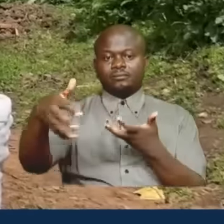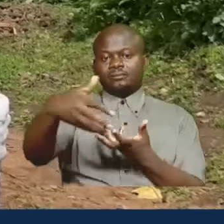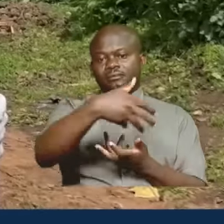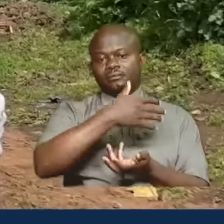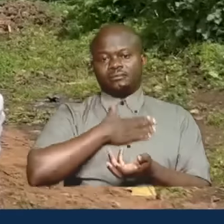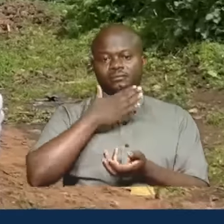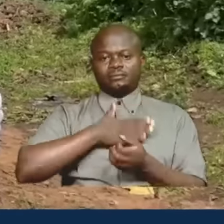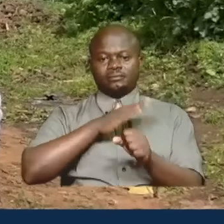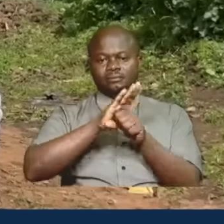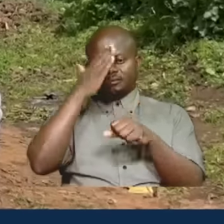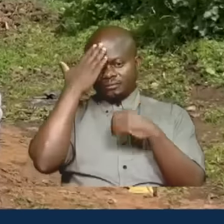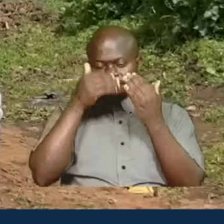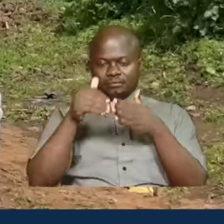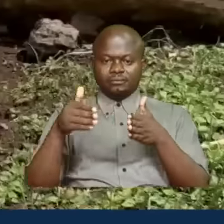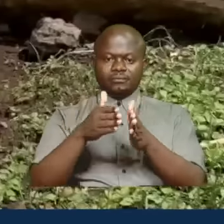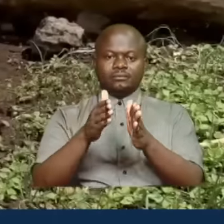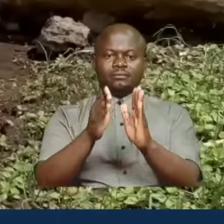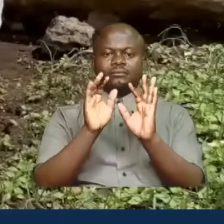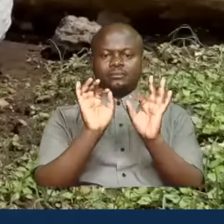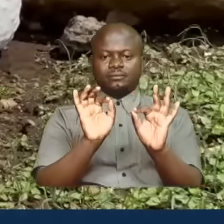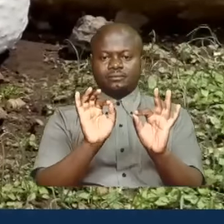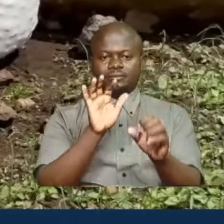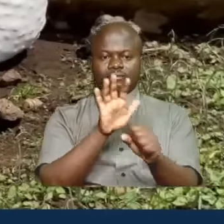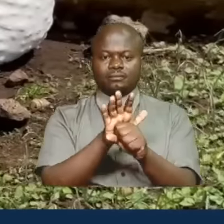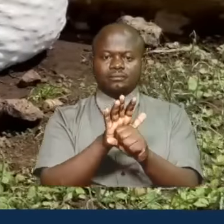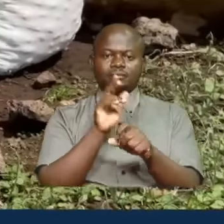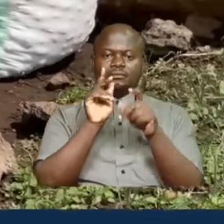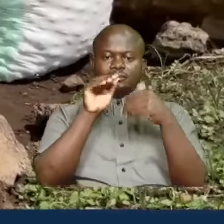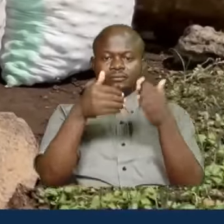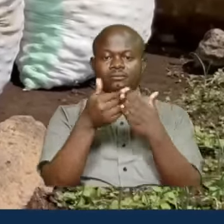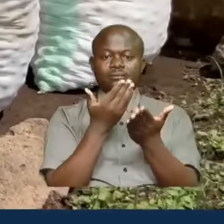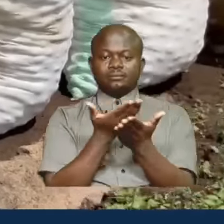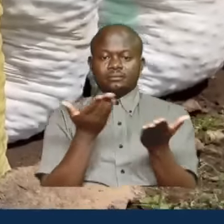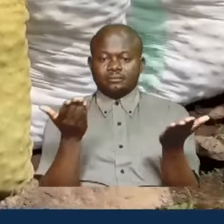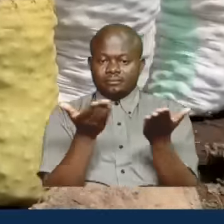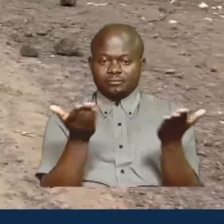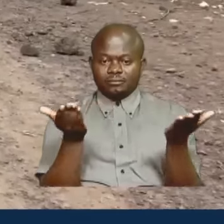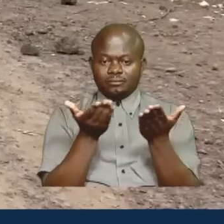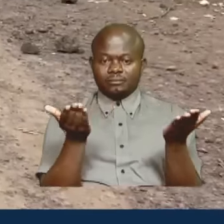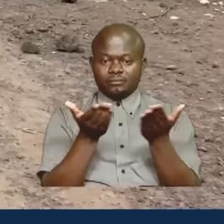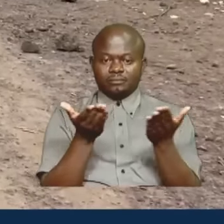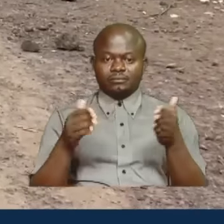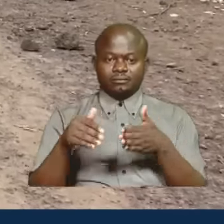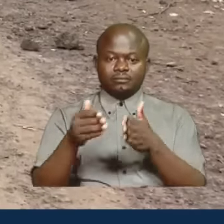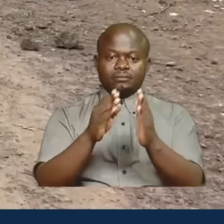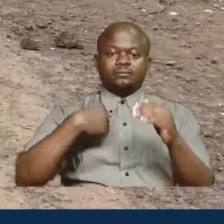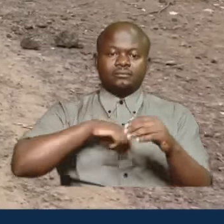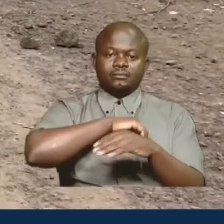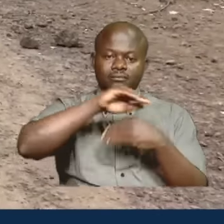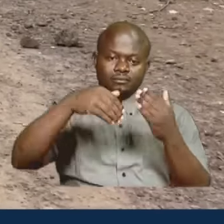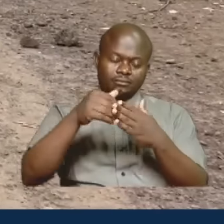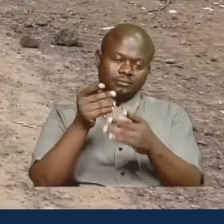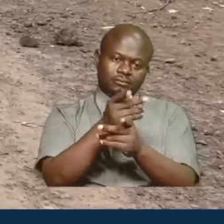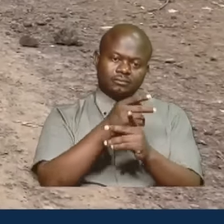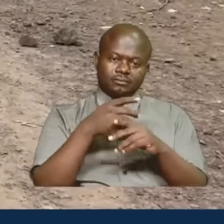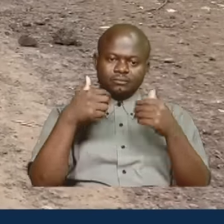barishimye cyane kubera uyu muhanda ubonye ko ari umuhanda mwiza cyane. Abaturage icyo twabasaba nuko umuhanda ni uwacu twese no